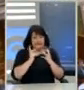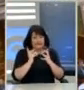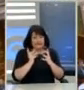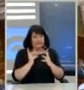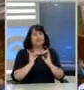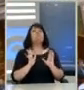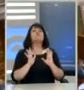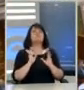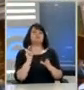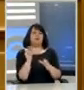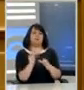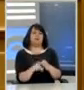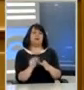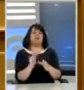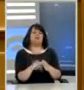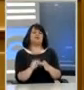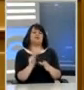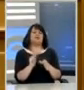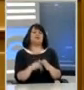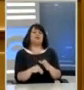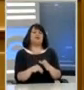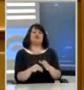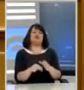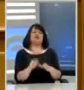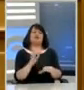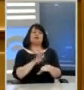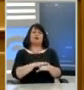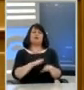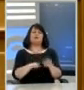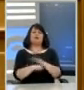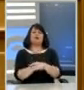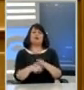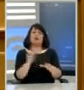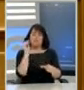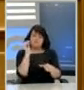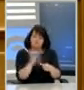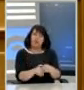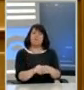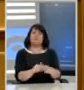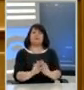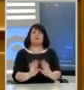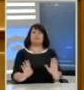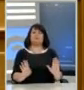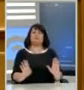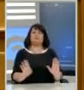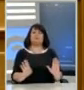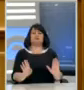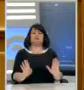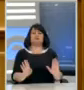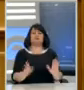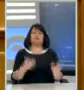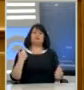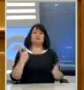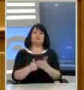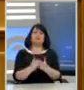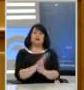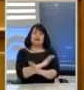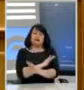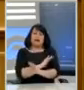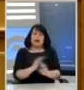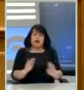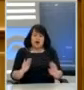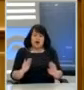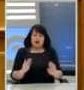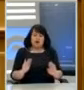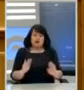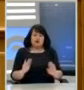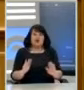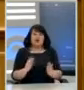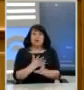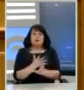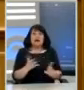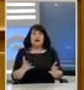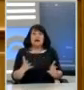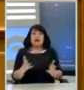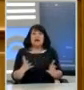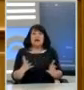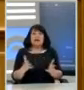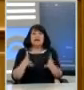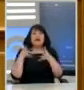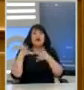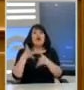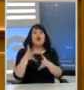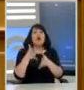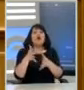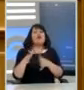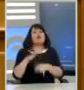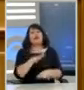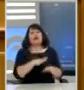Θα ψηφίσουν και με τα δύο χέρια. Και έτσι θα κλείσει ο κύκλος της μεγαλύτερης πολιτικής απάτης